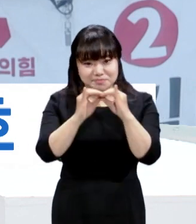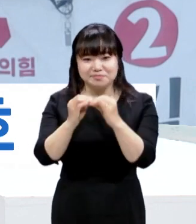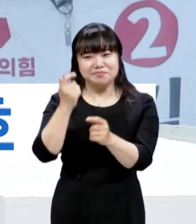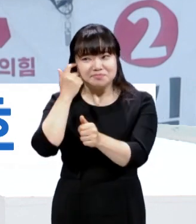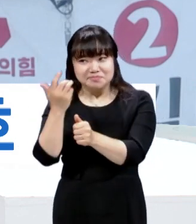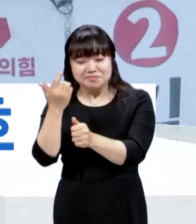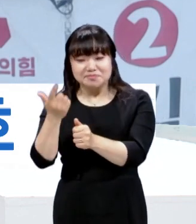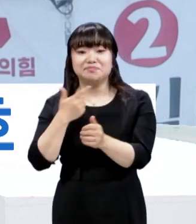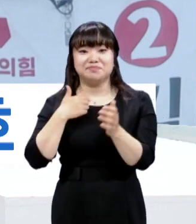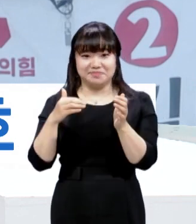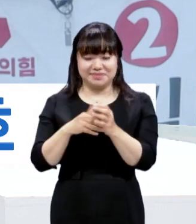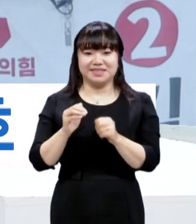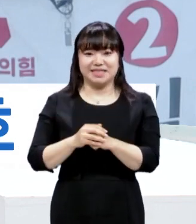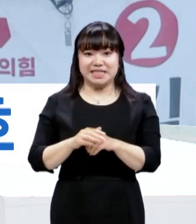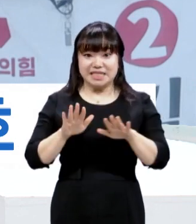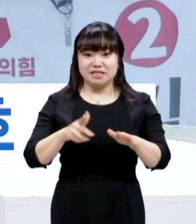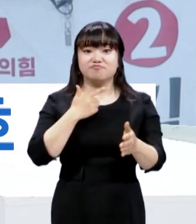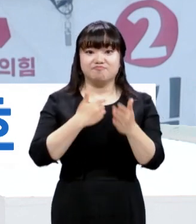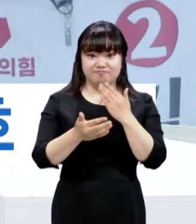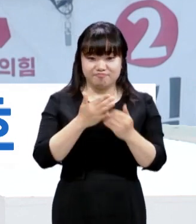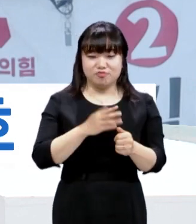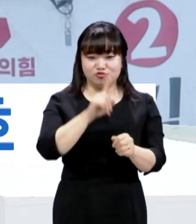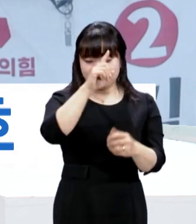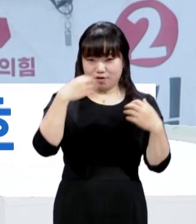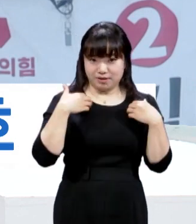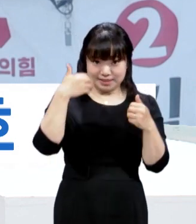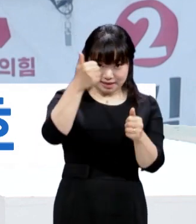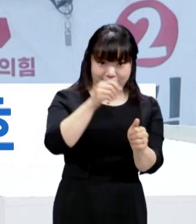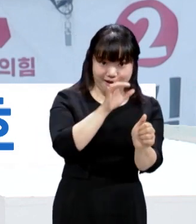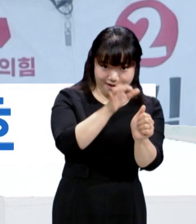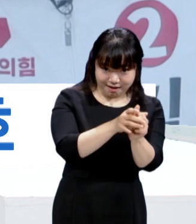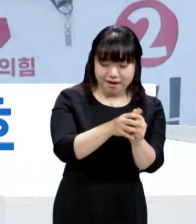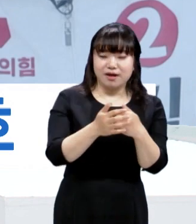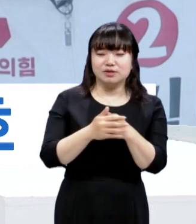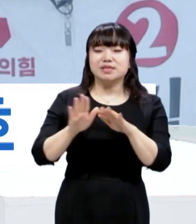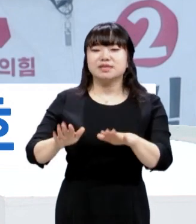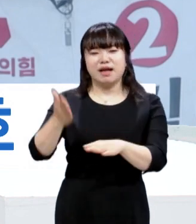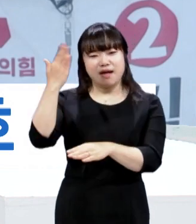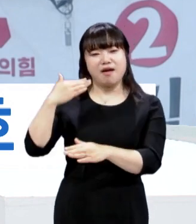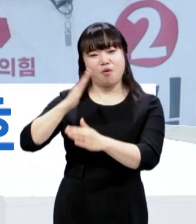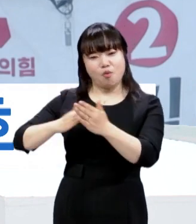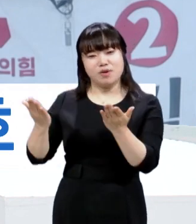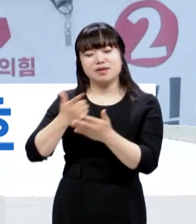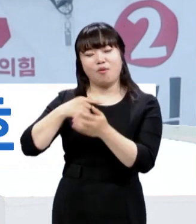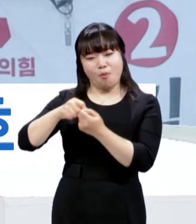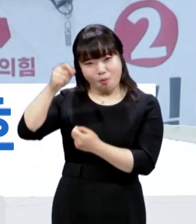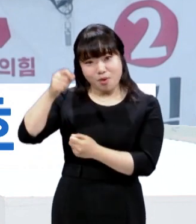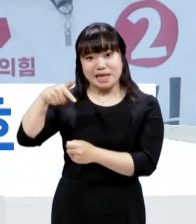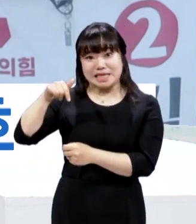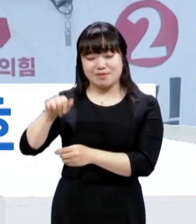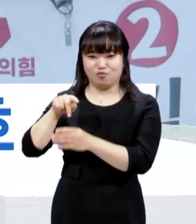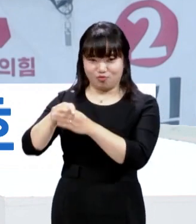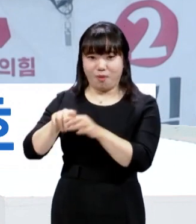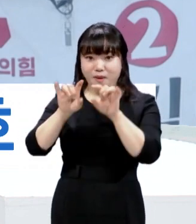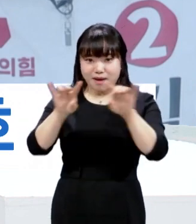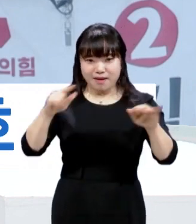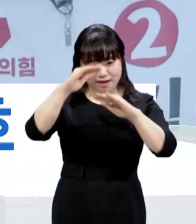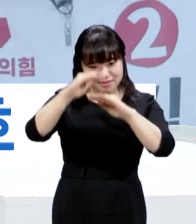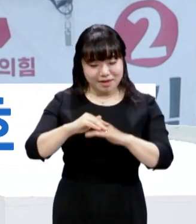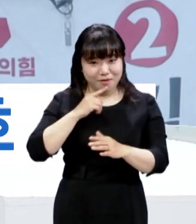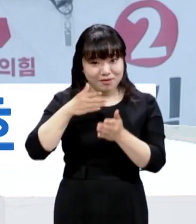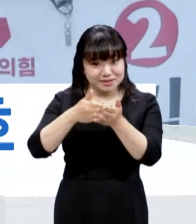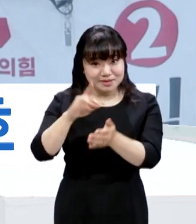주어졌습니다 현역 구청 장애인 김 정 과 부부와 더 서울시 고위 공무원을 여기만 김경호 후보 각각 내놓은